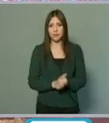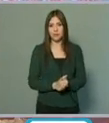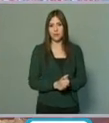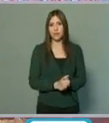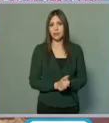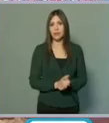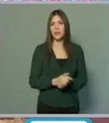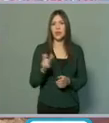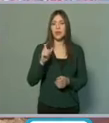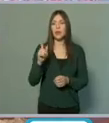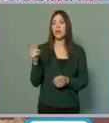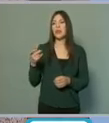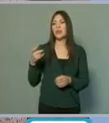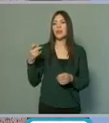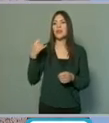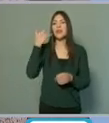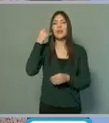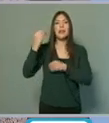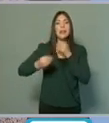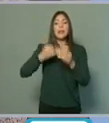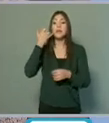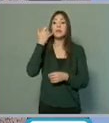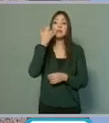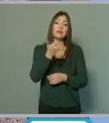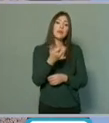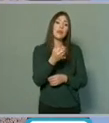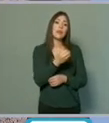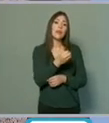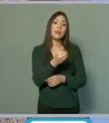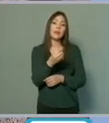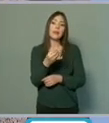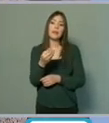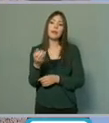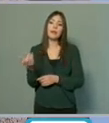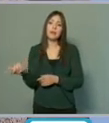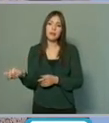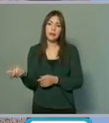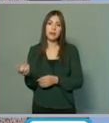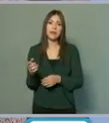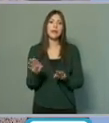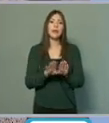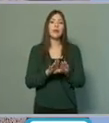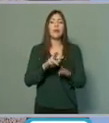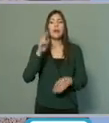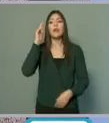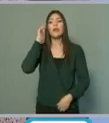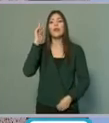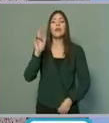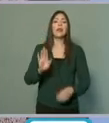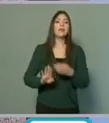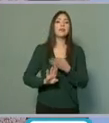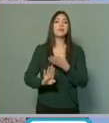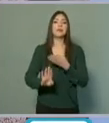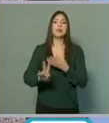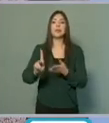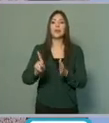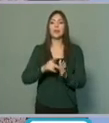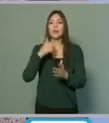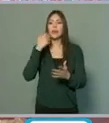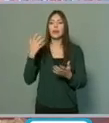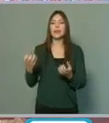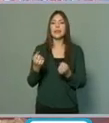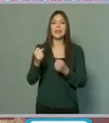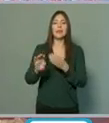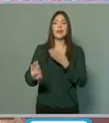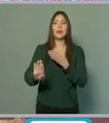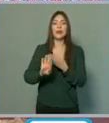más bien cuando te peleas con alguien te llama y dices ahí como, bueno, no здравствуй, así como queriendo recuperar la distancia,